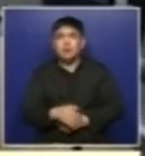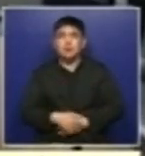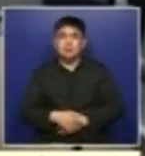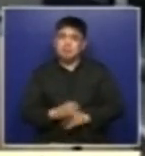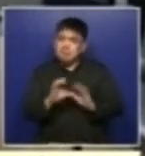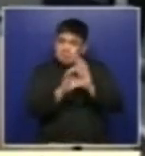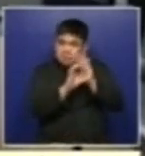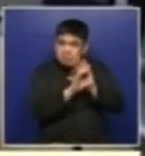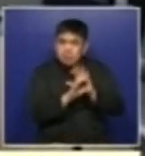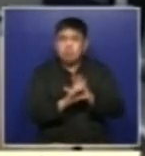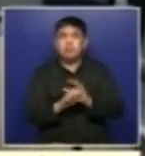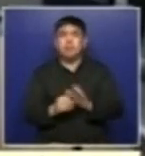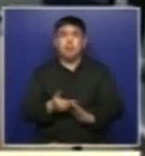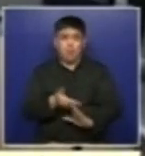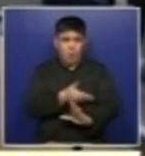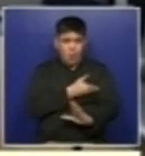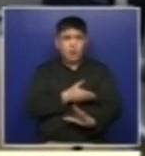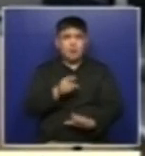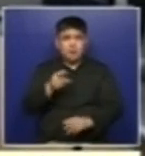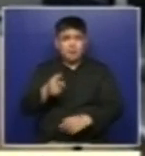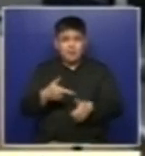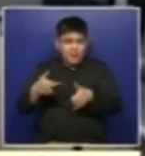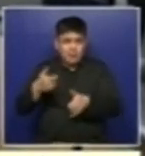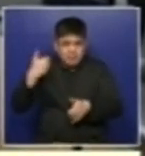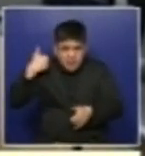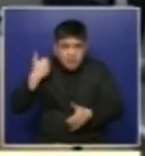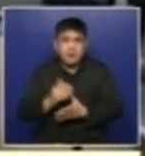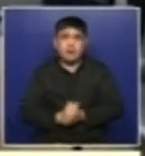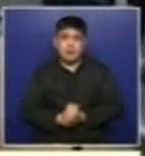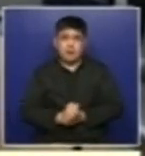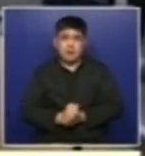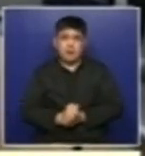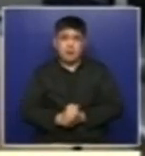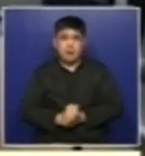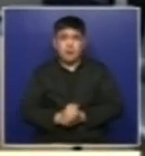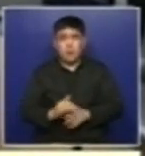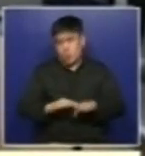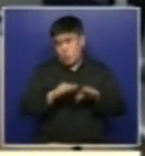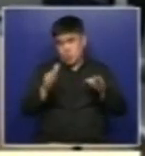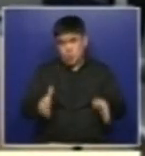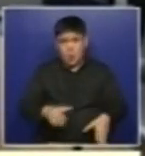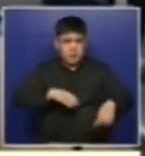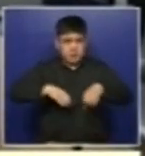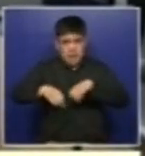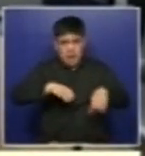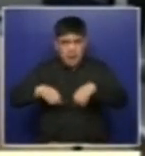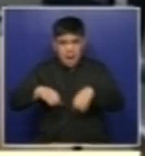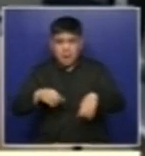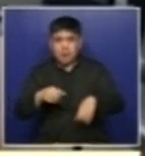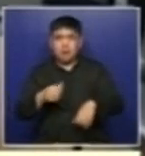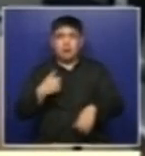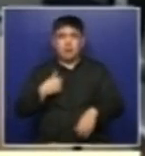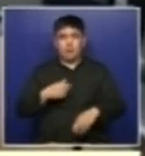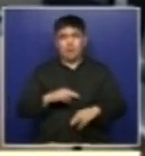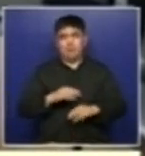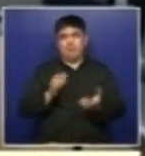นะครับก่อนเกิดเหตุนะครับที่มีลักษณะนะครับจัดไว้เนี่ยเป็นลักษณะบ่อน